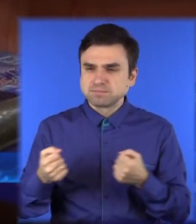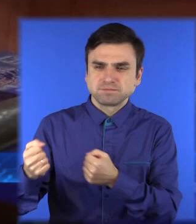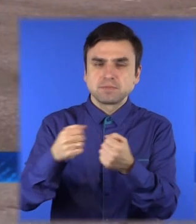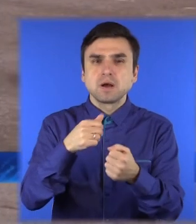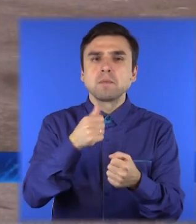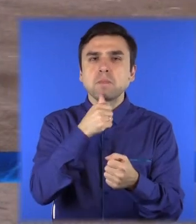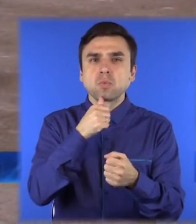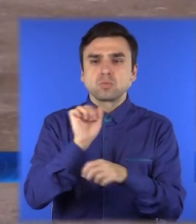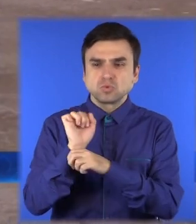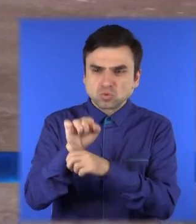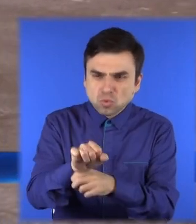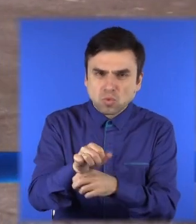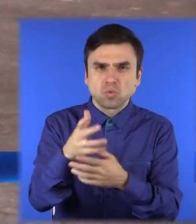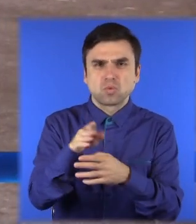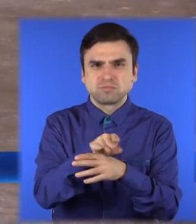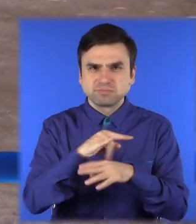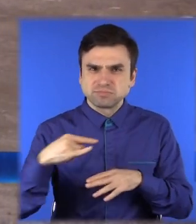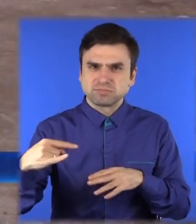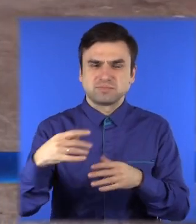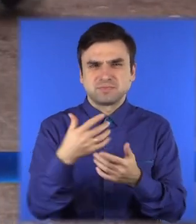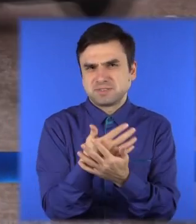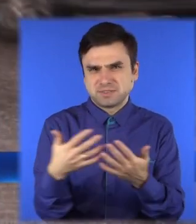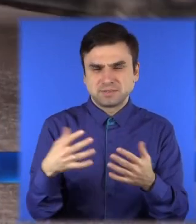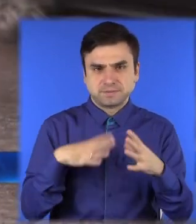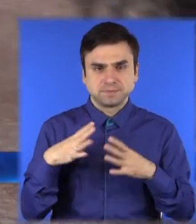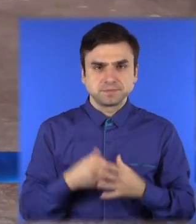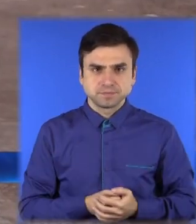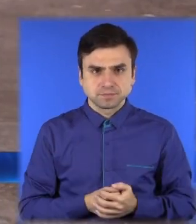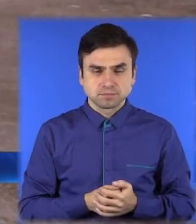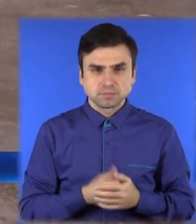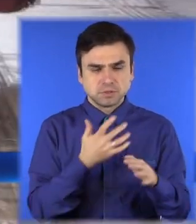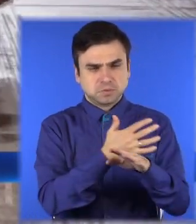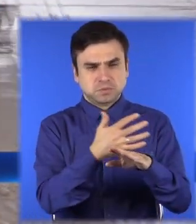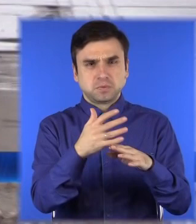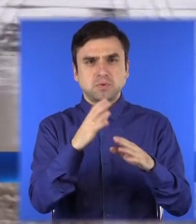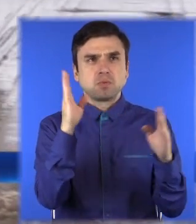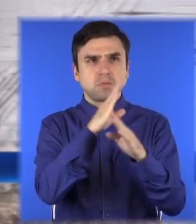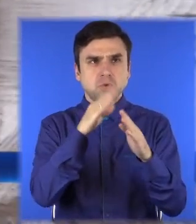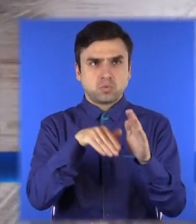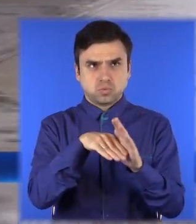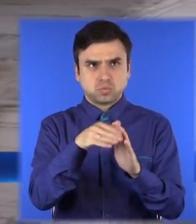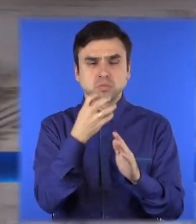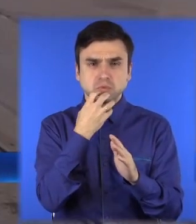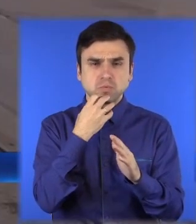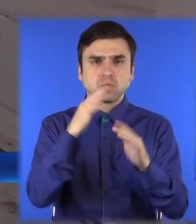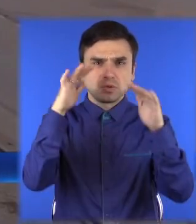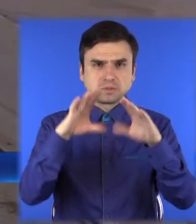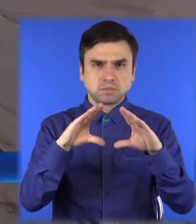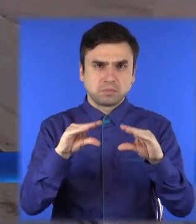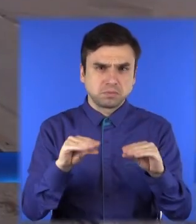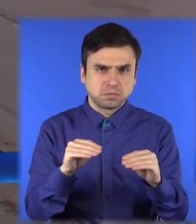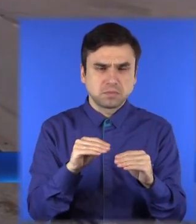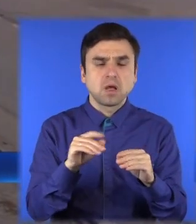экстремального вождения. Наразі сніговий покрив у Кривому Розі поступово тане. Проте водіям радять бути максимально пильними постійно.